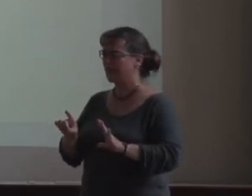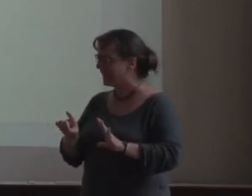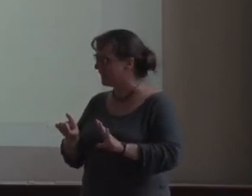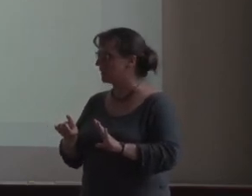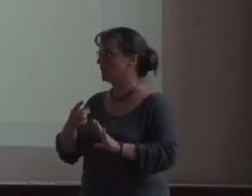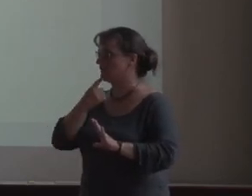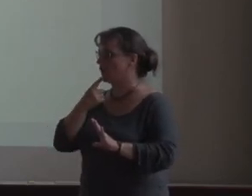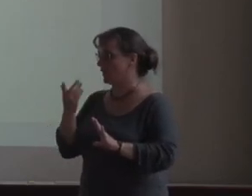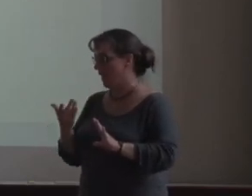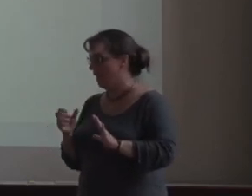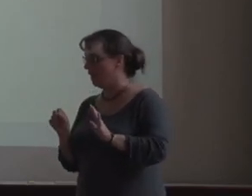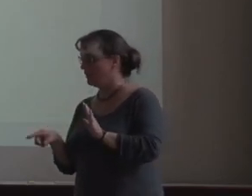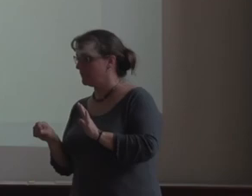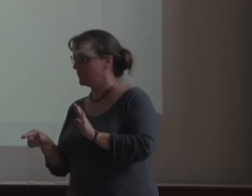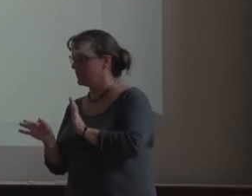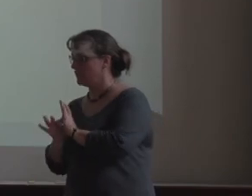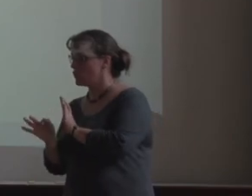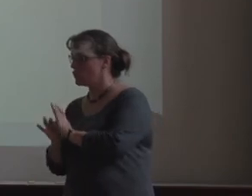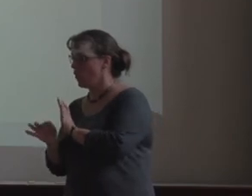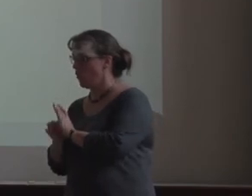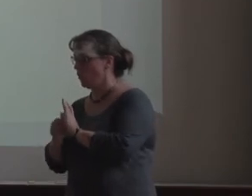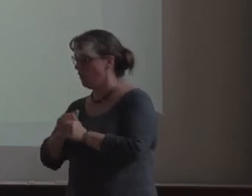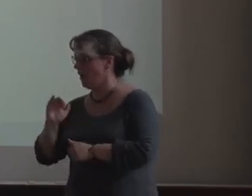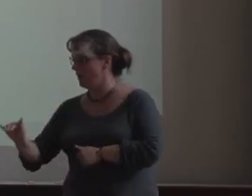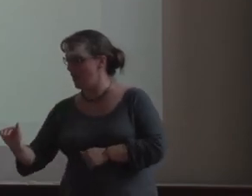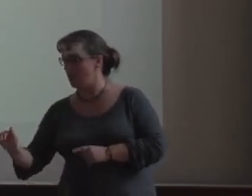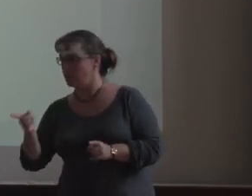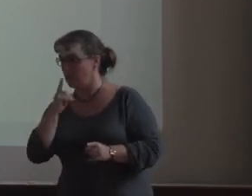fonctions qu'on appelle soient thread safe.